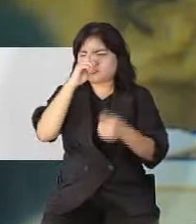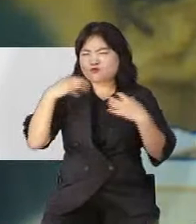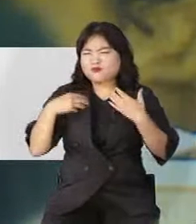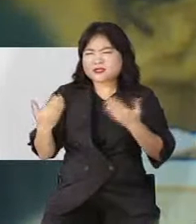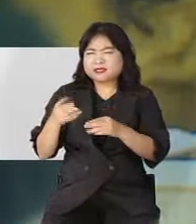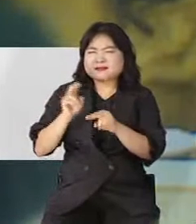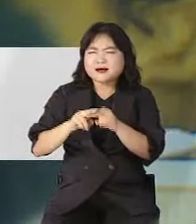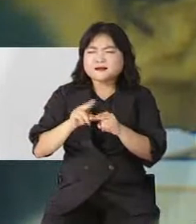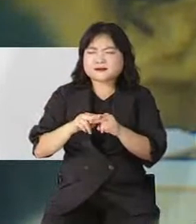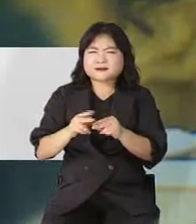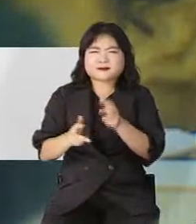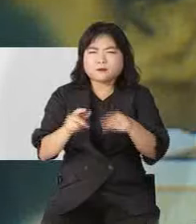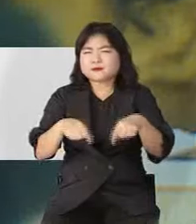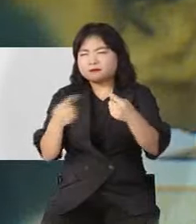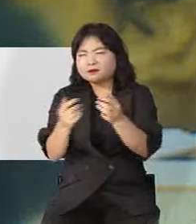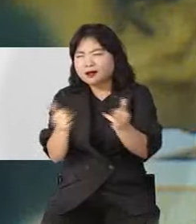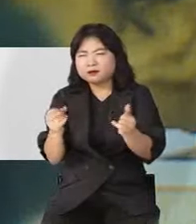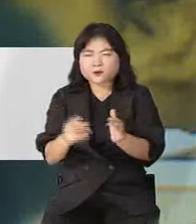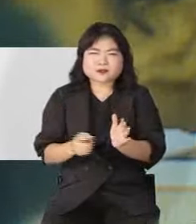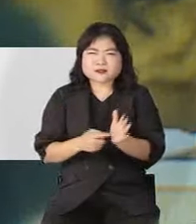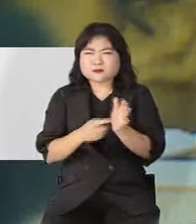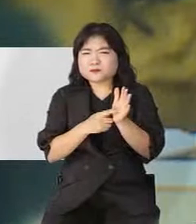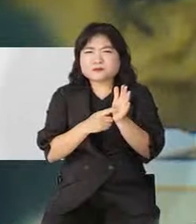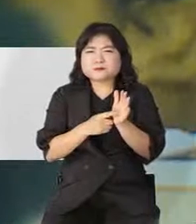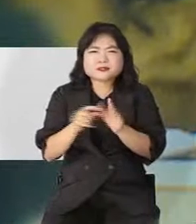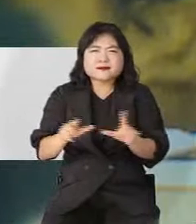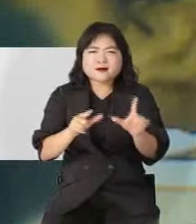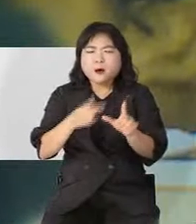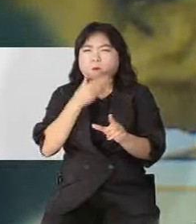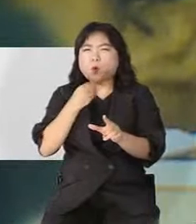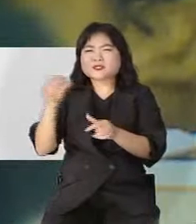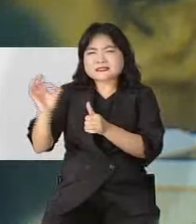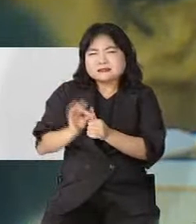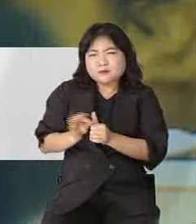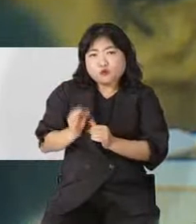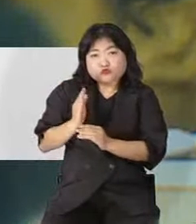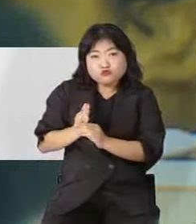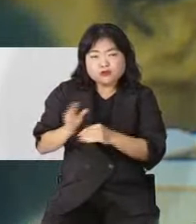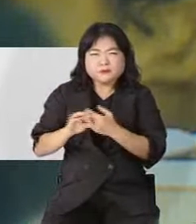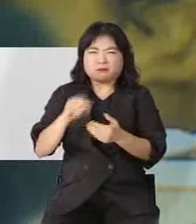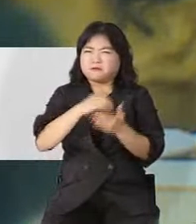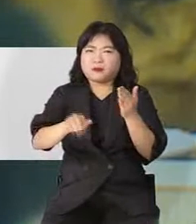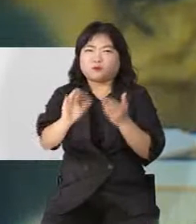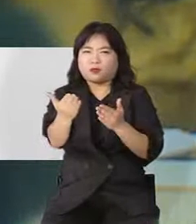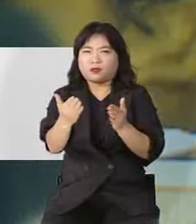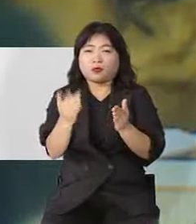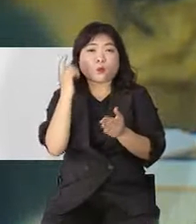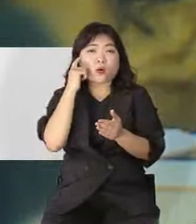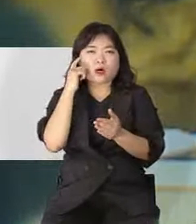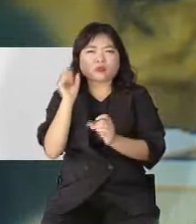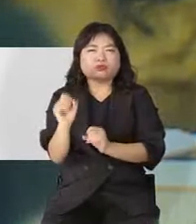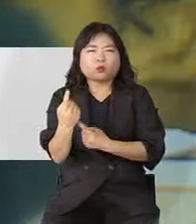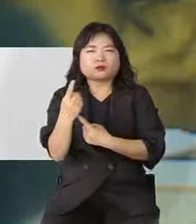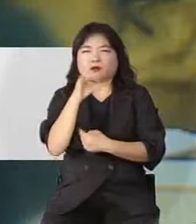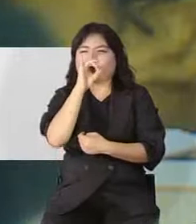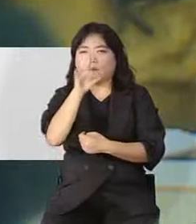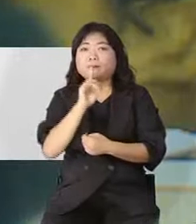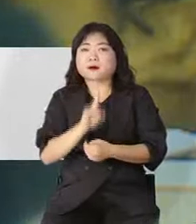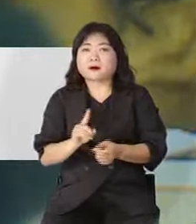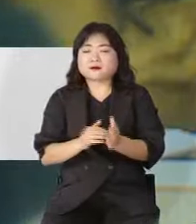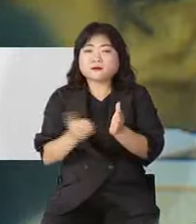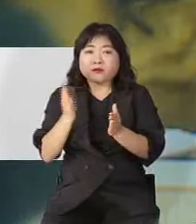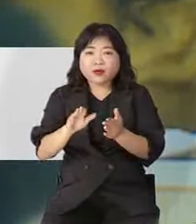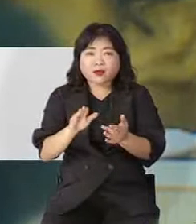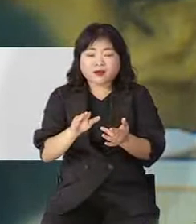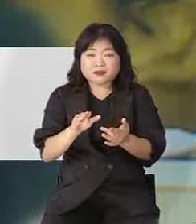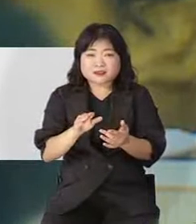일자리사업 참여자와 긴급 생계 복지급여 수급자 등은 재배 되는데요 중복지원 이유라고 하지만 지원대상 선